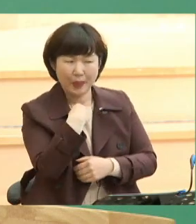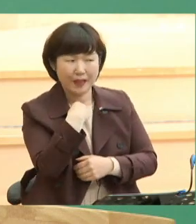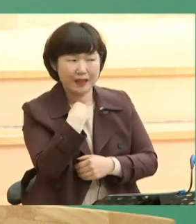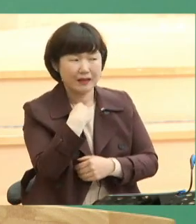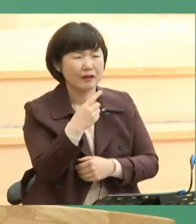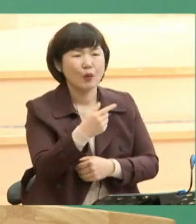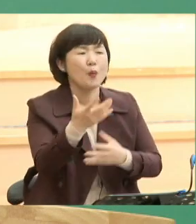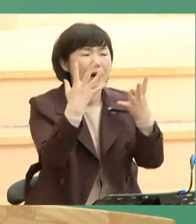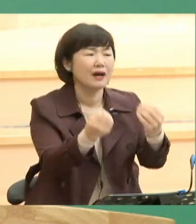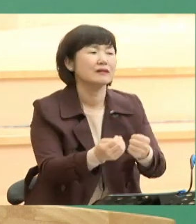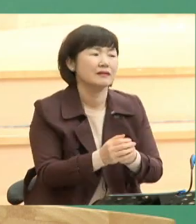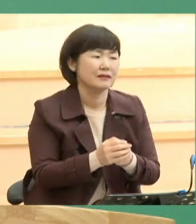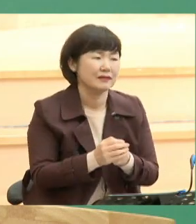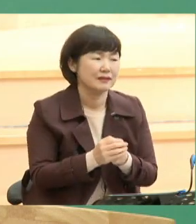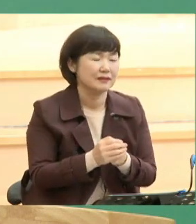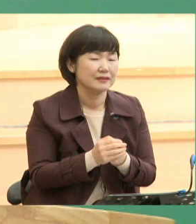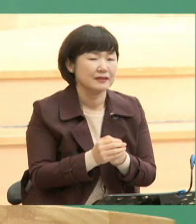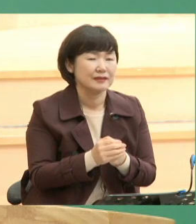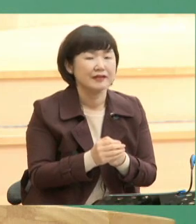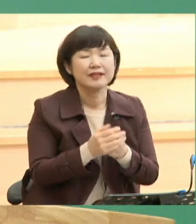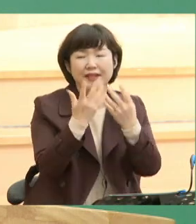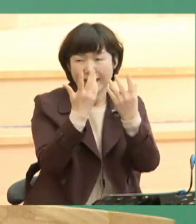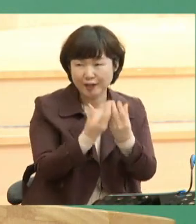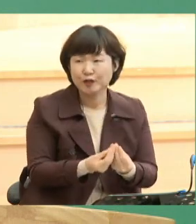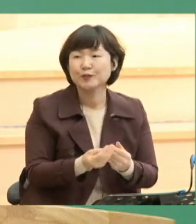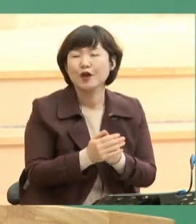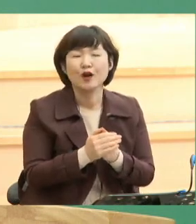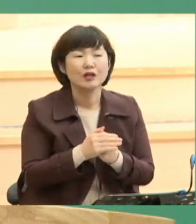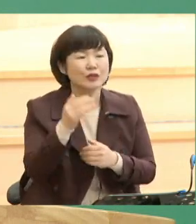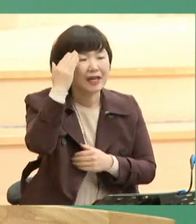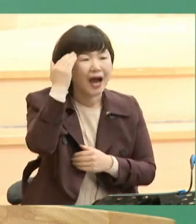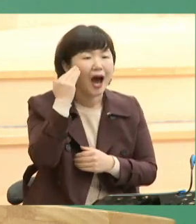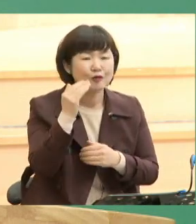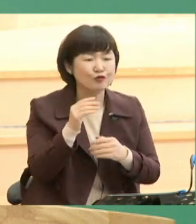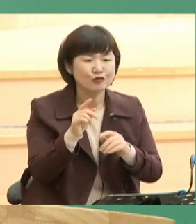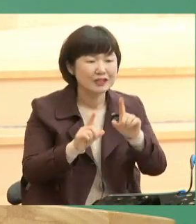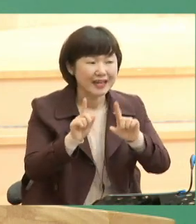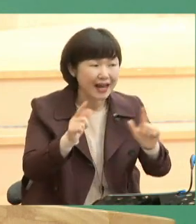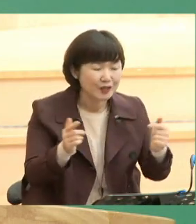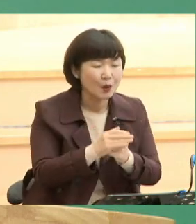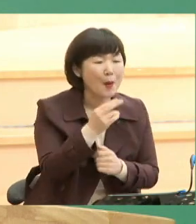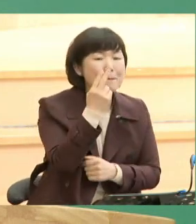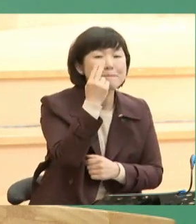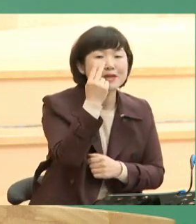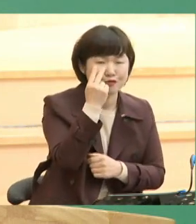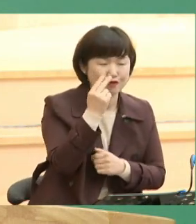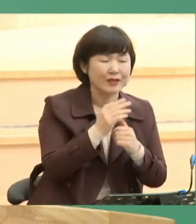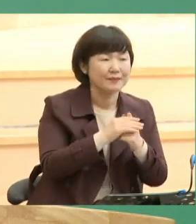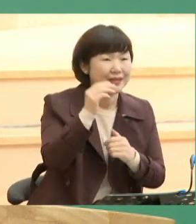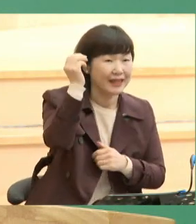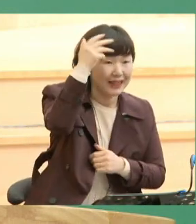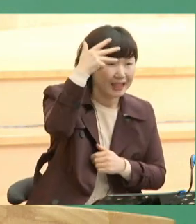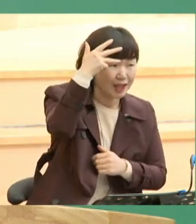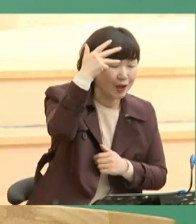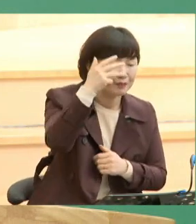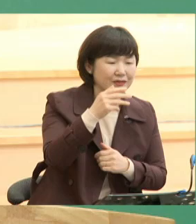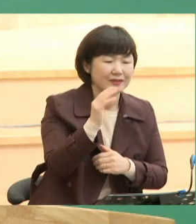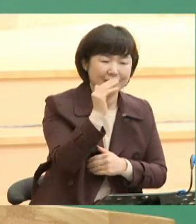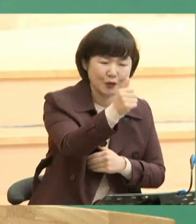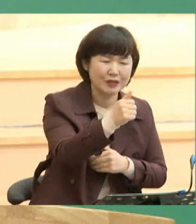너무 이사회의 너무 많은 거예요 예를 들면 우리나라 상황이 아니라 미국 얘기를 들어 보십시다 트럼프 대통령이 임기 중에